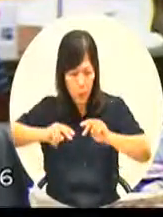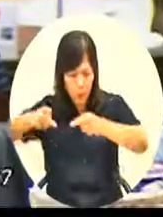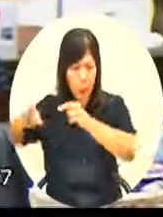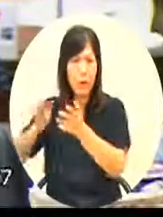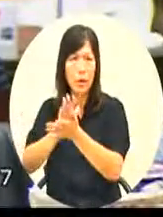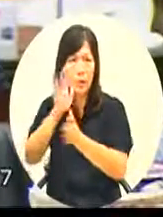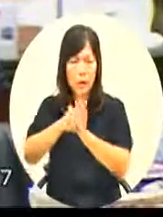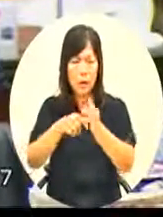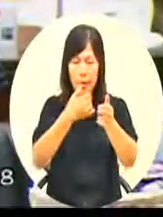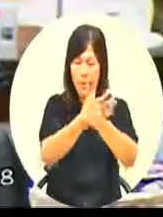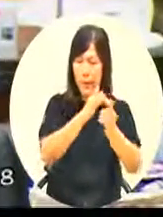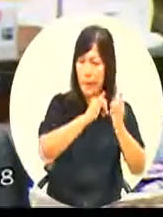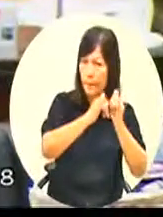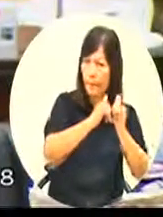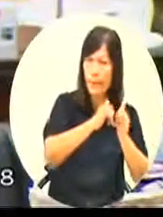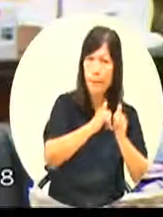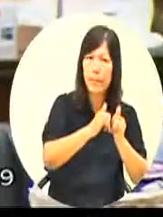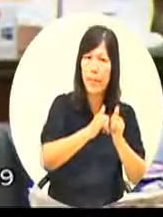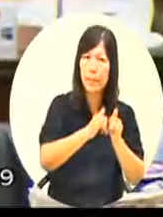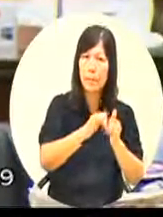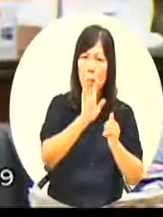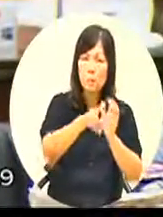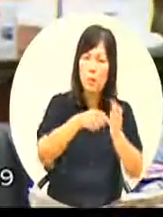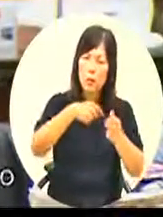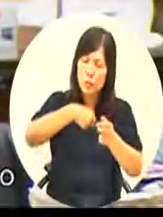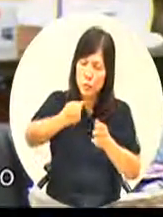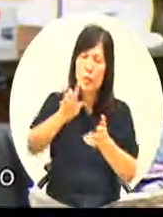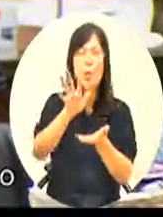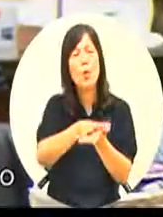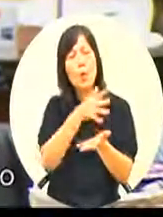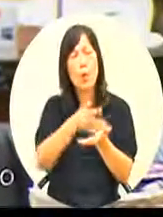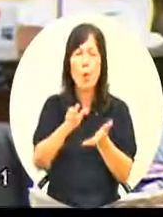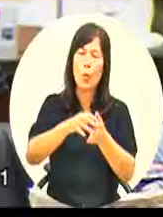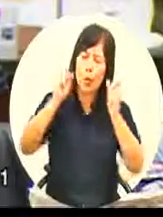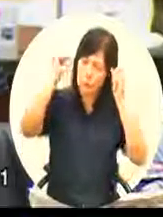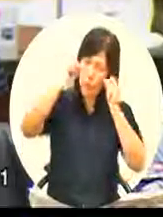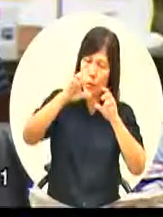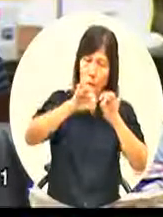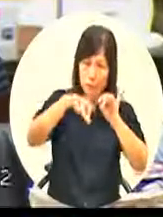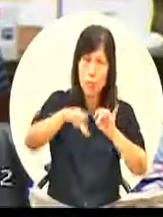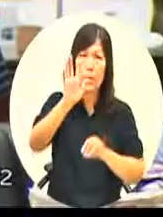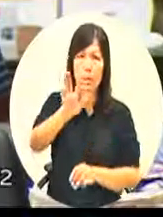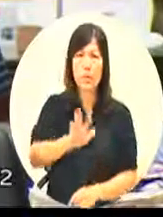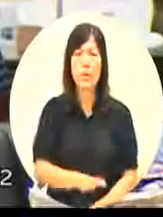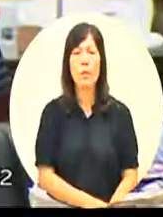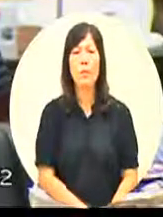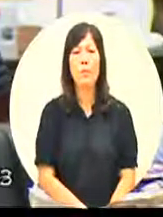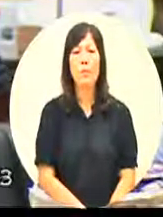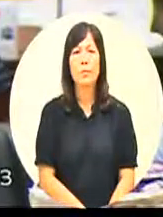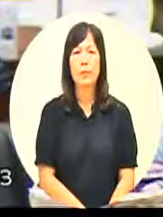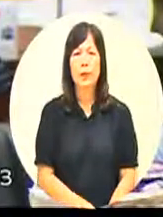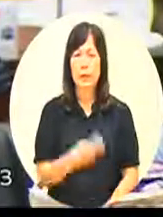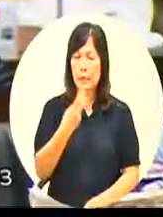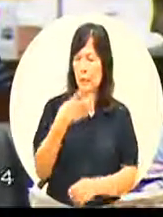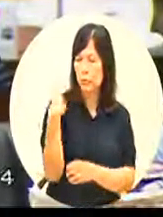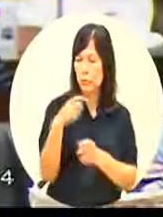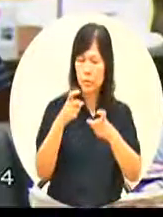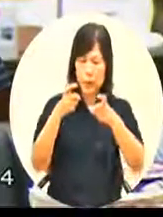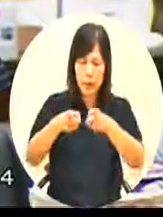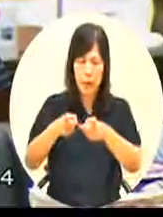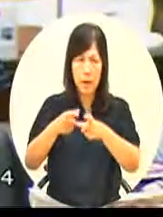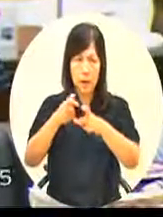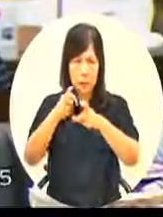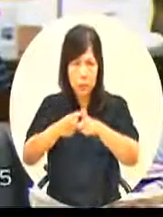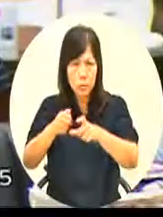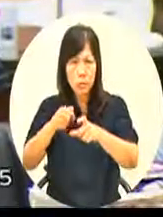让民众有一个可以休憩运动的地方？而且我要讲的是，在旧港区的部分